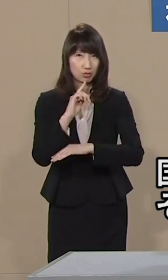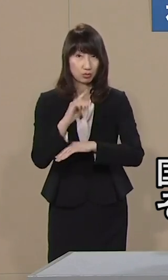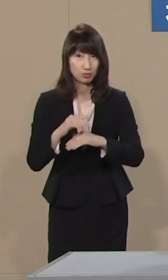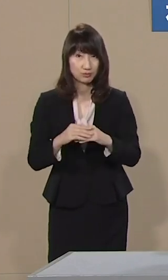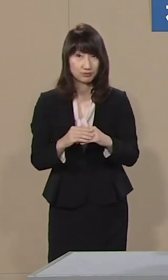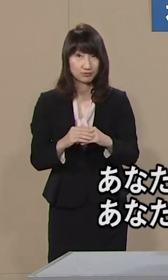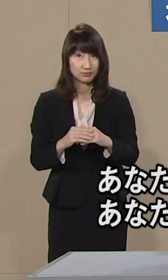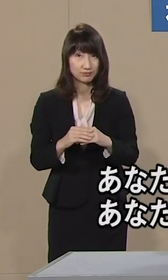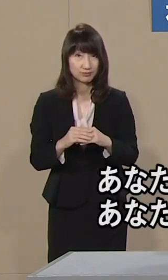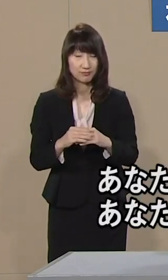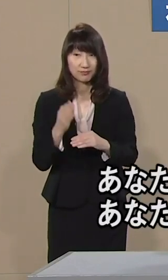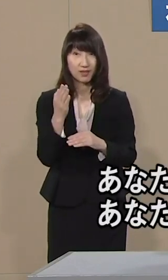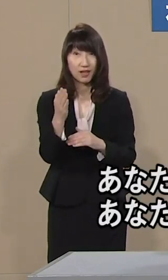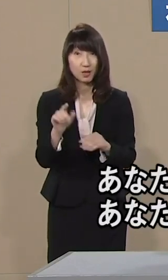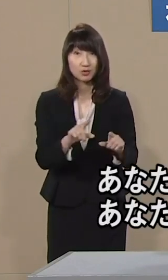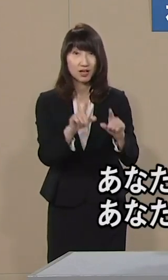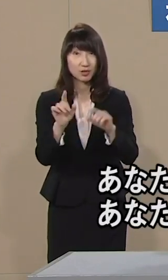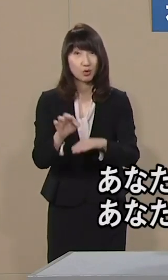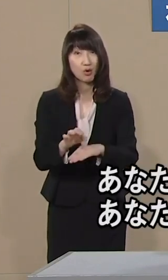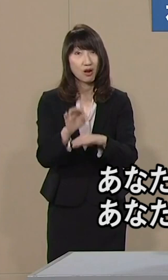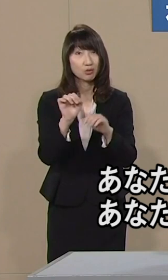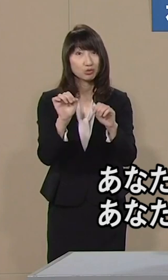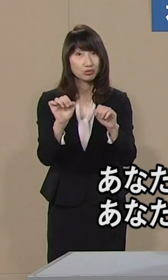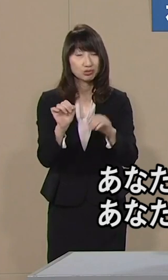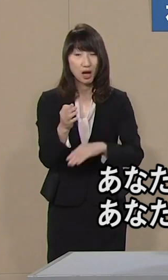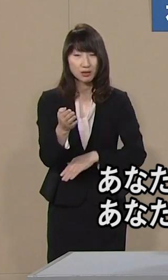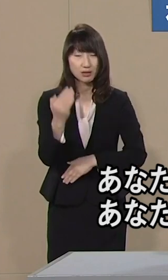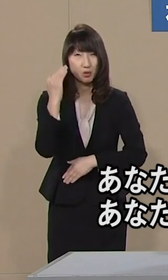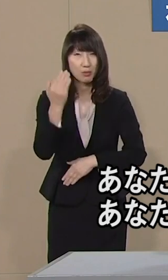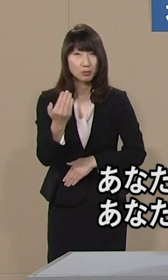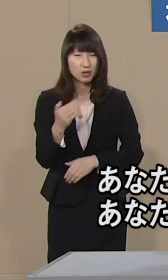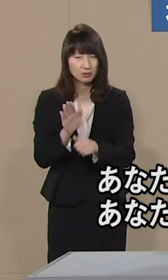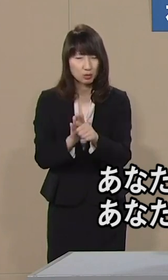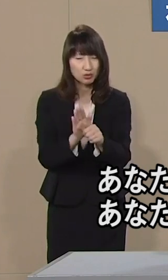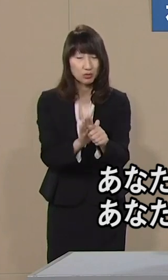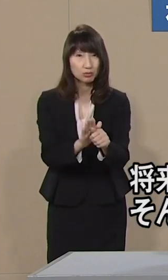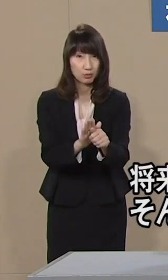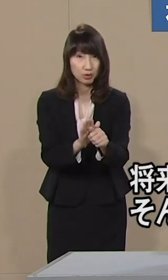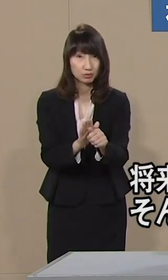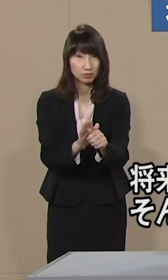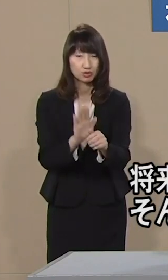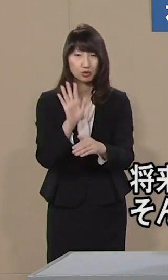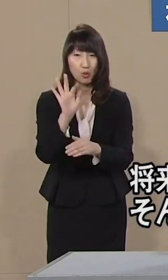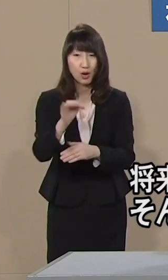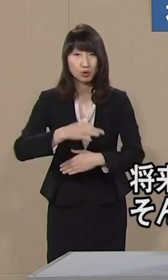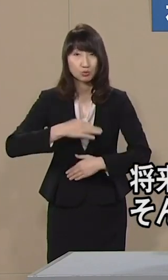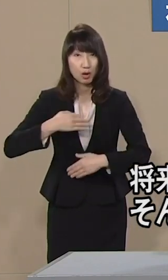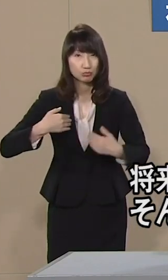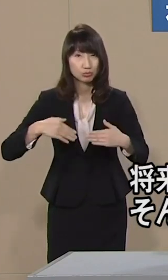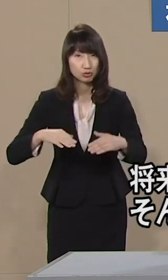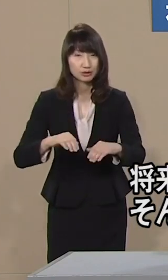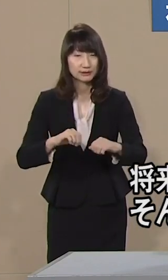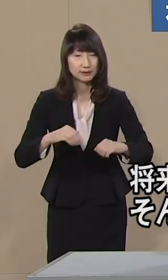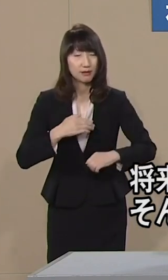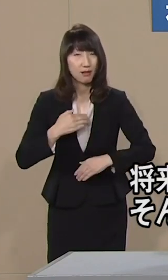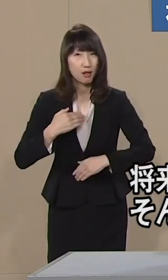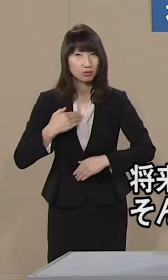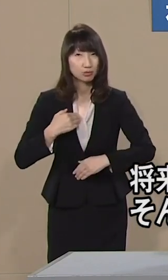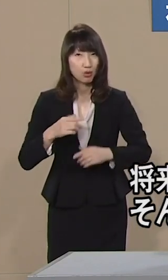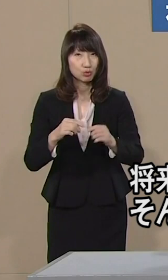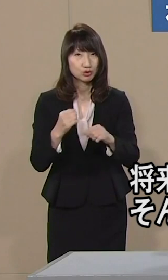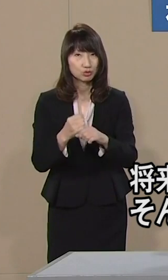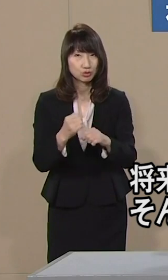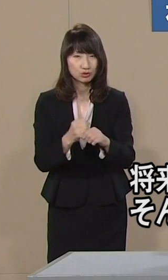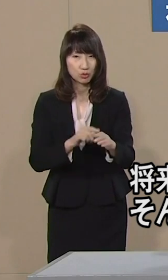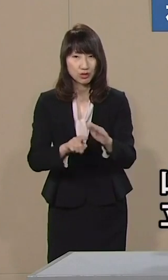ですあなたの生活を楽にするあなたが困る前に手を差し伸べてくれる将来に不安を持たずに生きていけるそんな